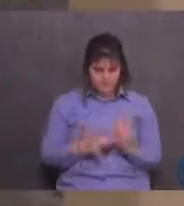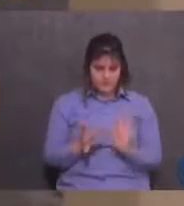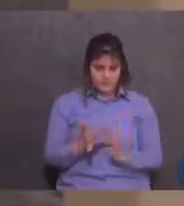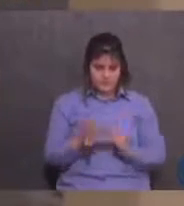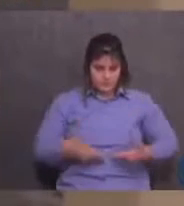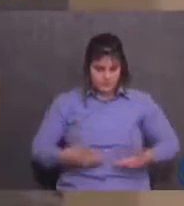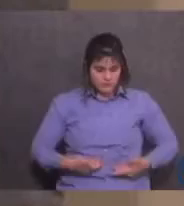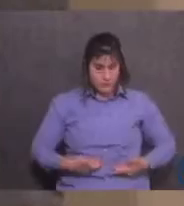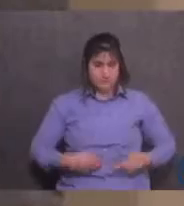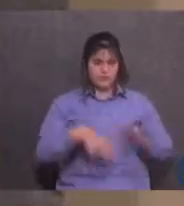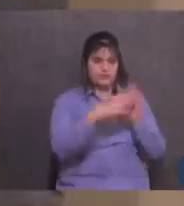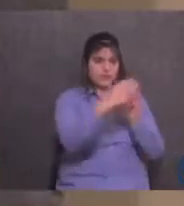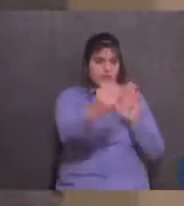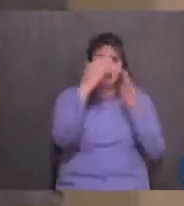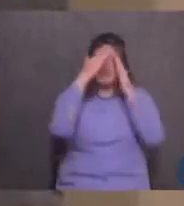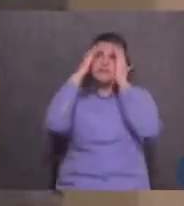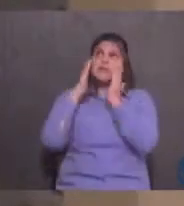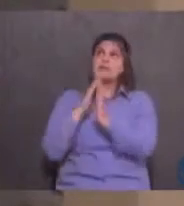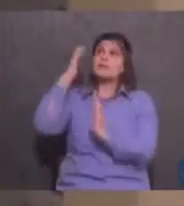tuo seno, Gesù.